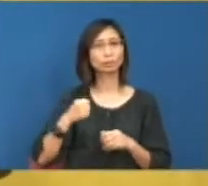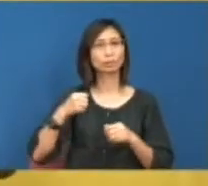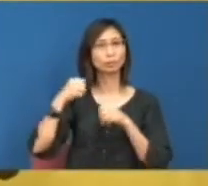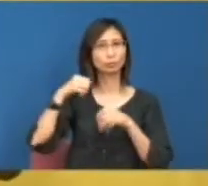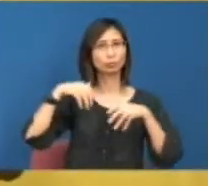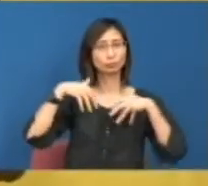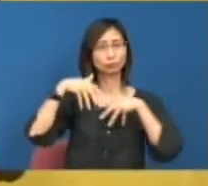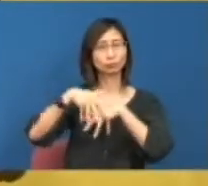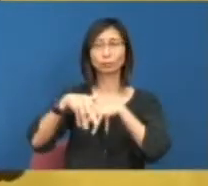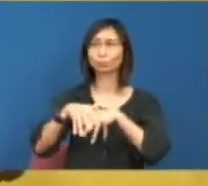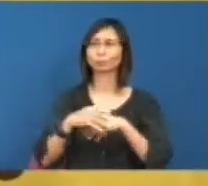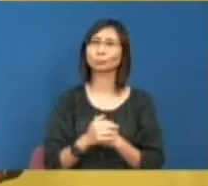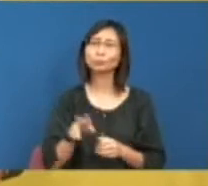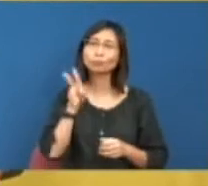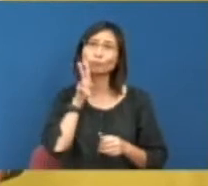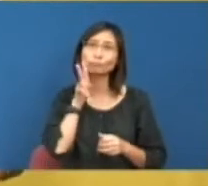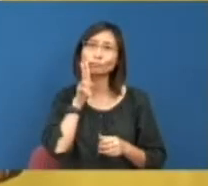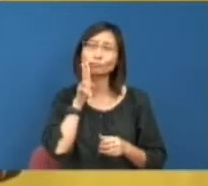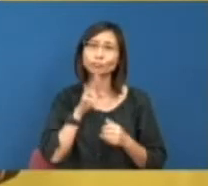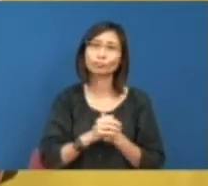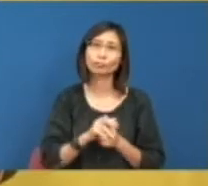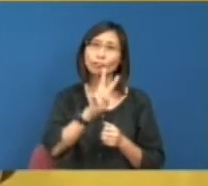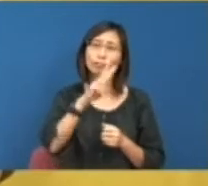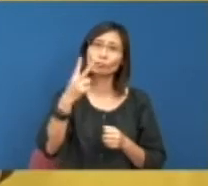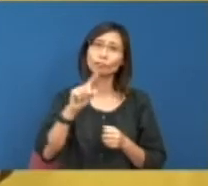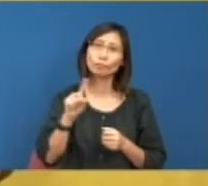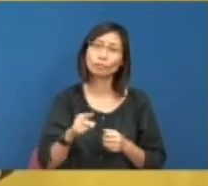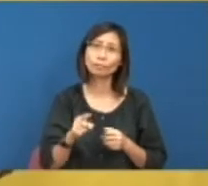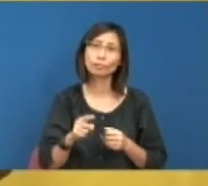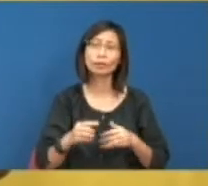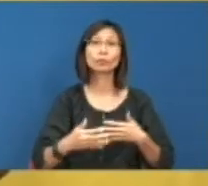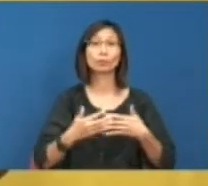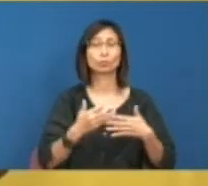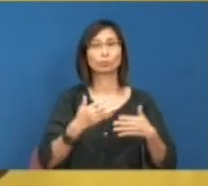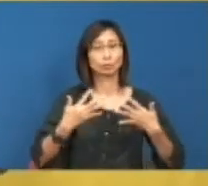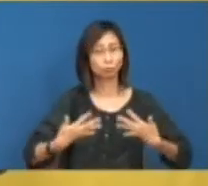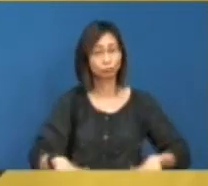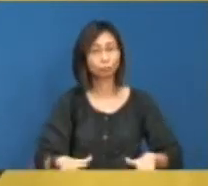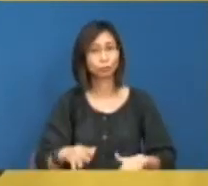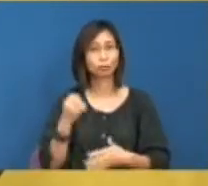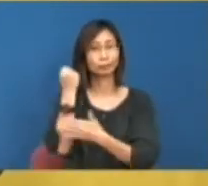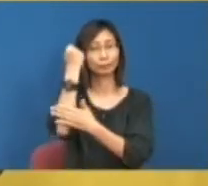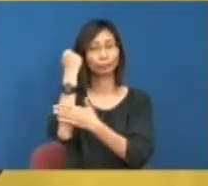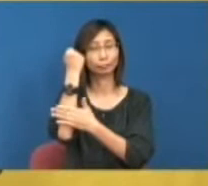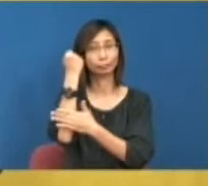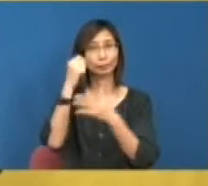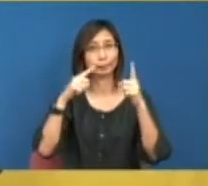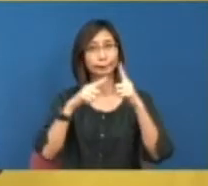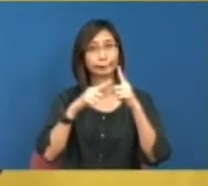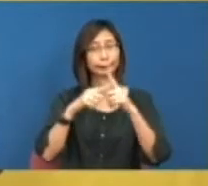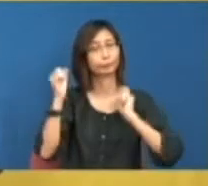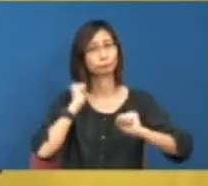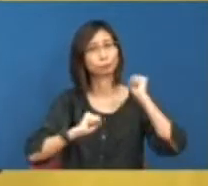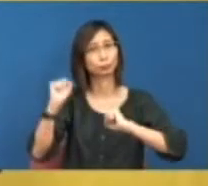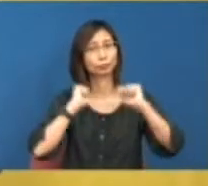呢一堆即係後示威活動嘅人咧，其實係無需要互相